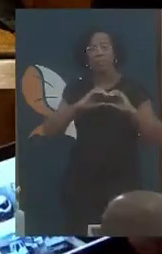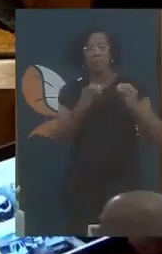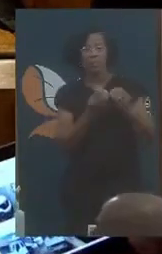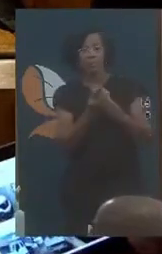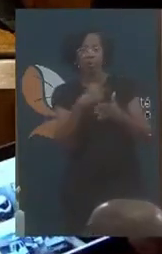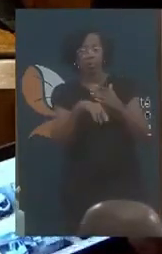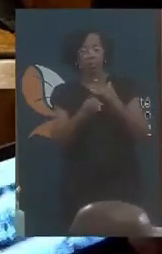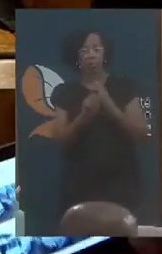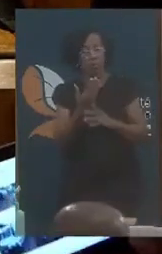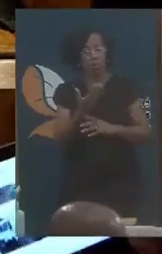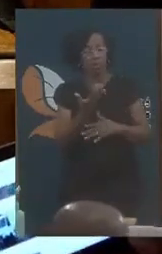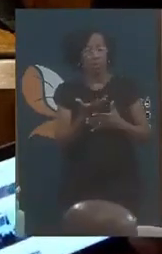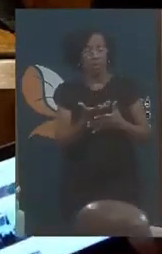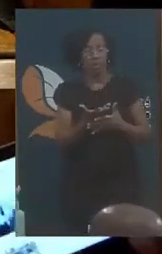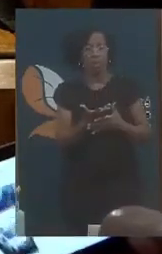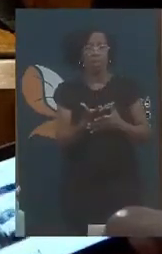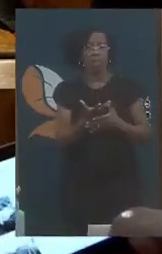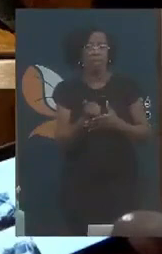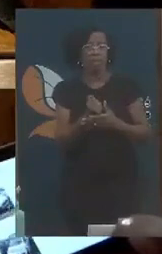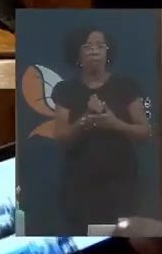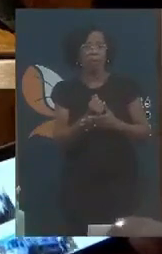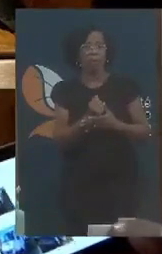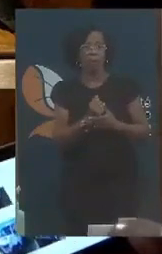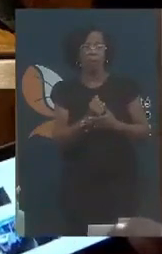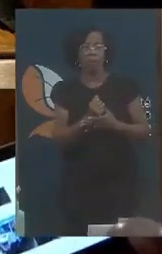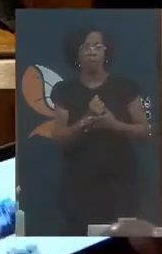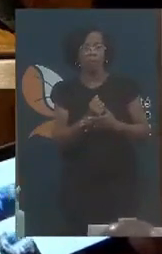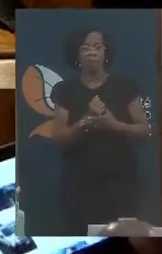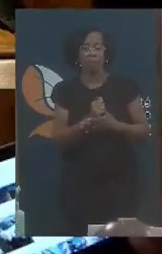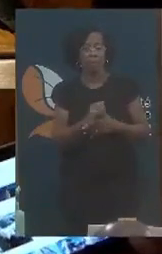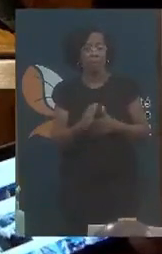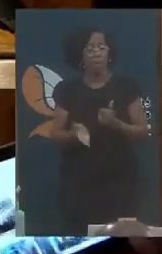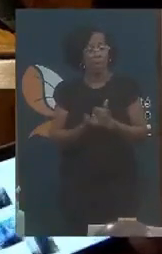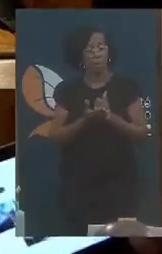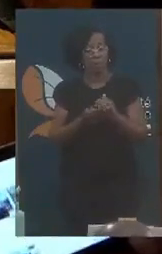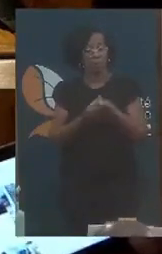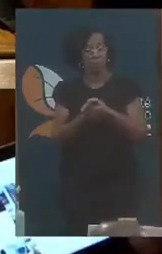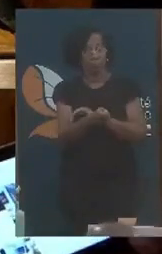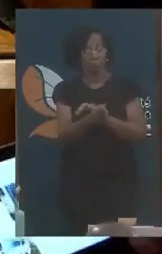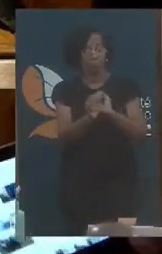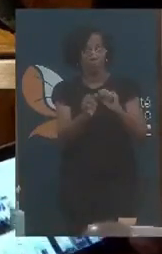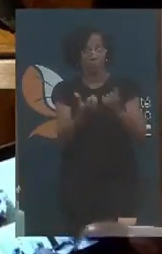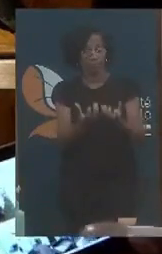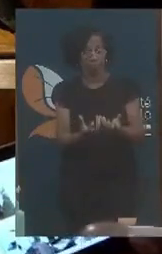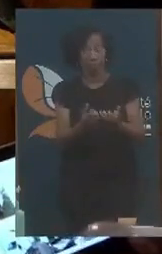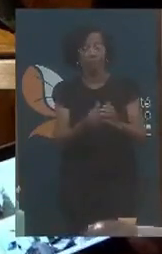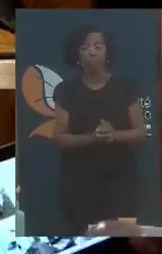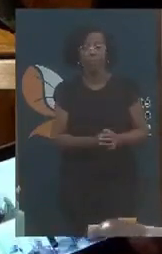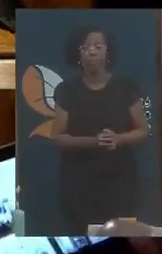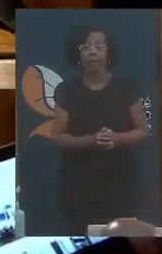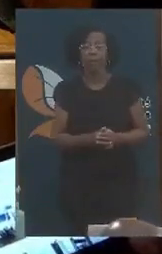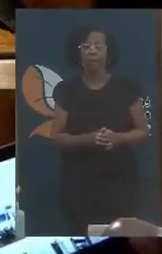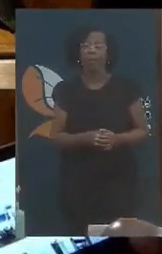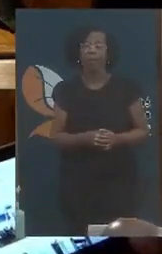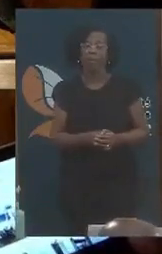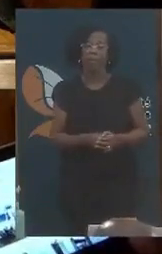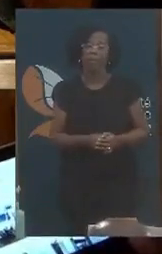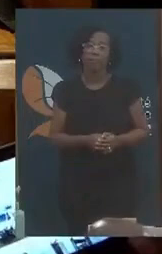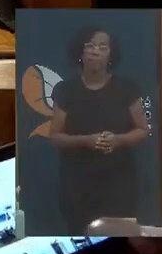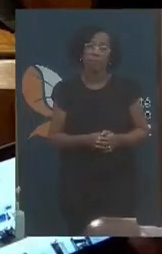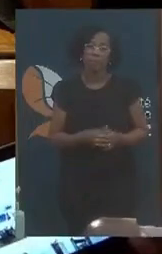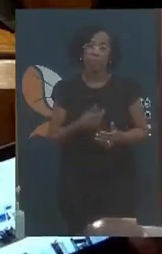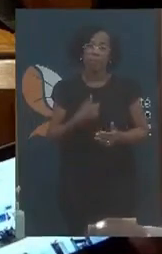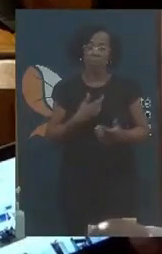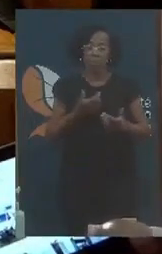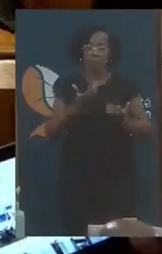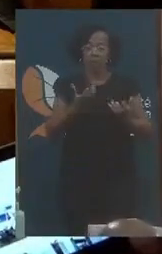renouvelle son intention de participer au financement. Mais je voudrais saisir